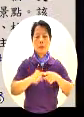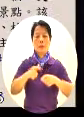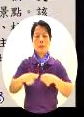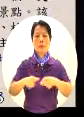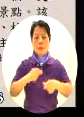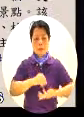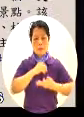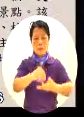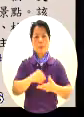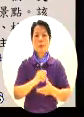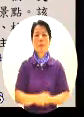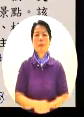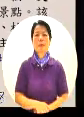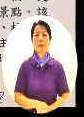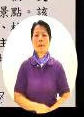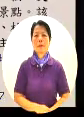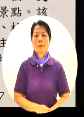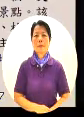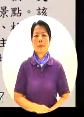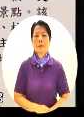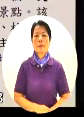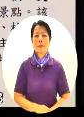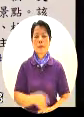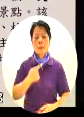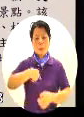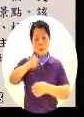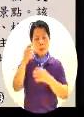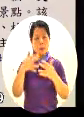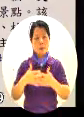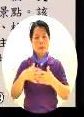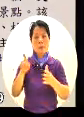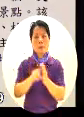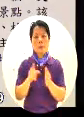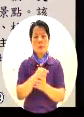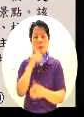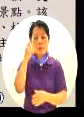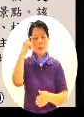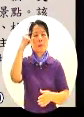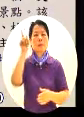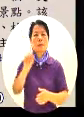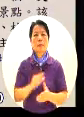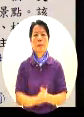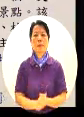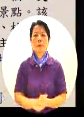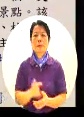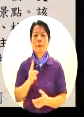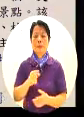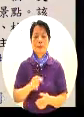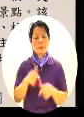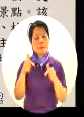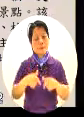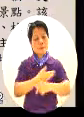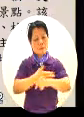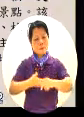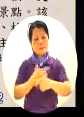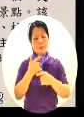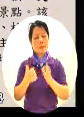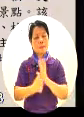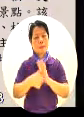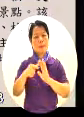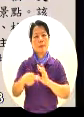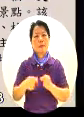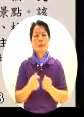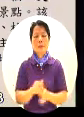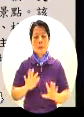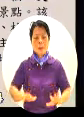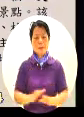建言哈。那咱一个杭州哈，拢想着啥？拢想着西湖哈。但是杭州